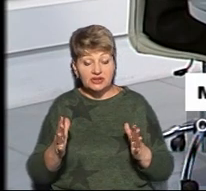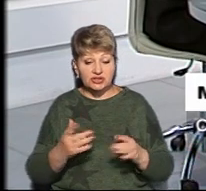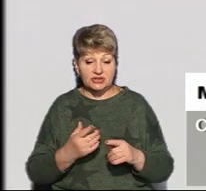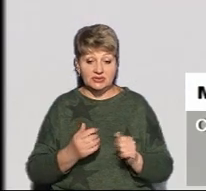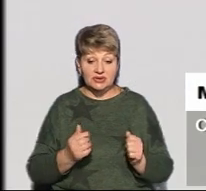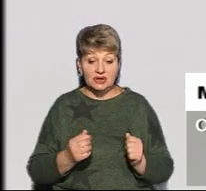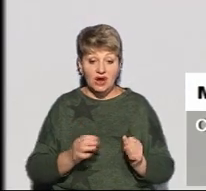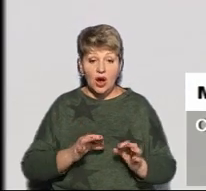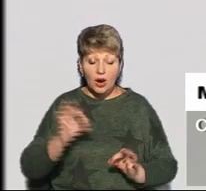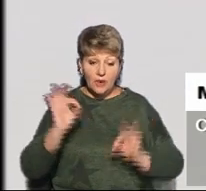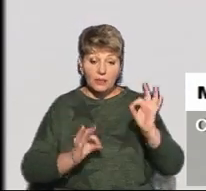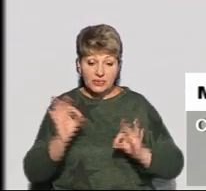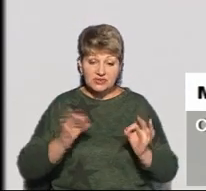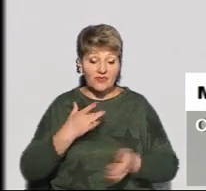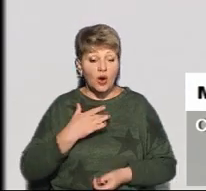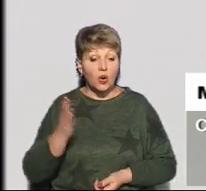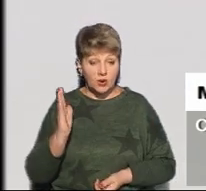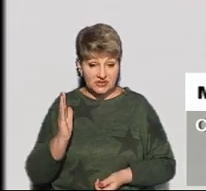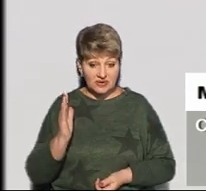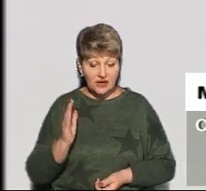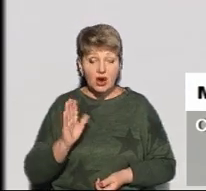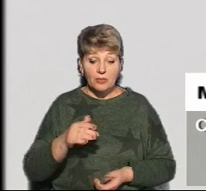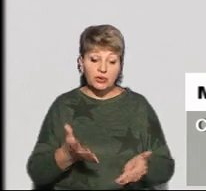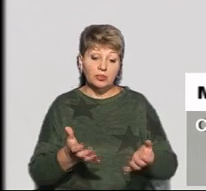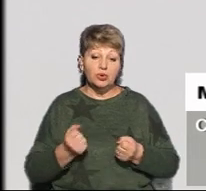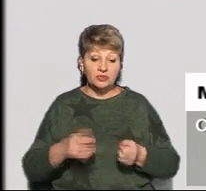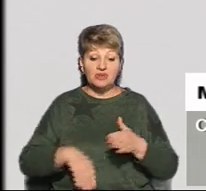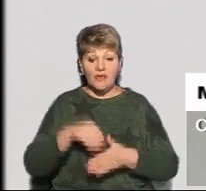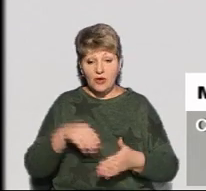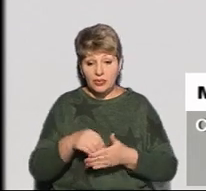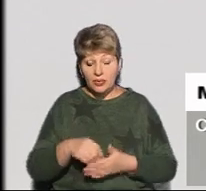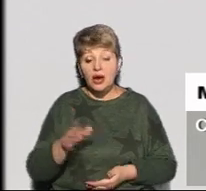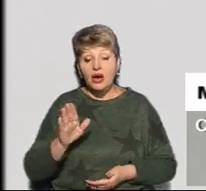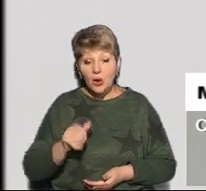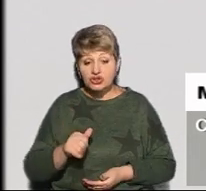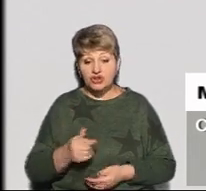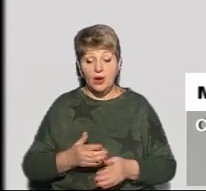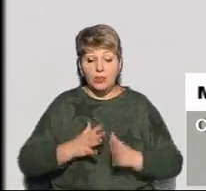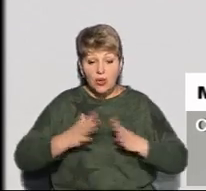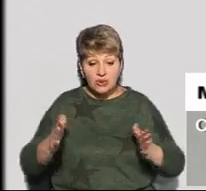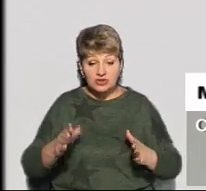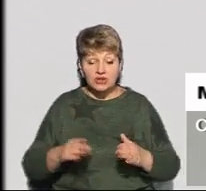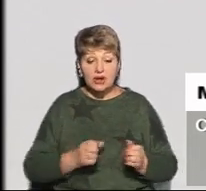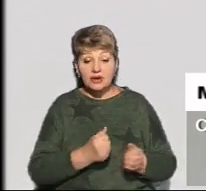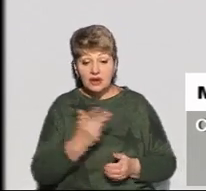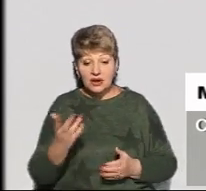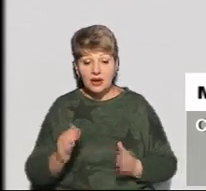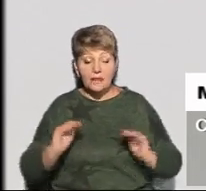плані, більше голосів, більше відсотків потім отримують на виборах. Хоча абсолютної кількості менше отримують всі.